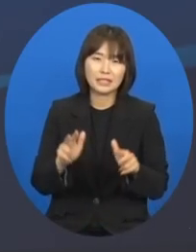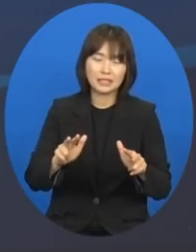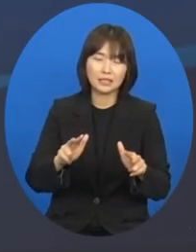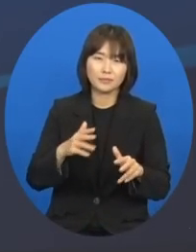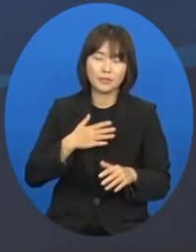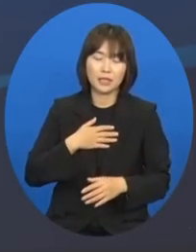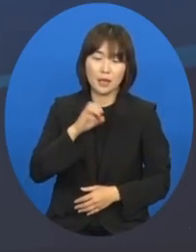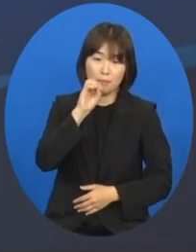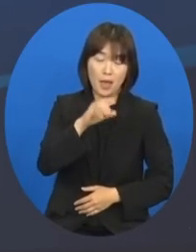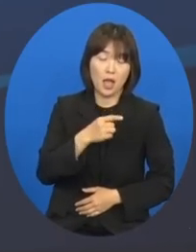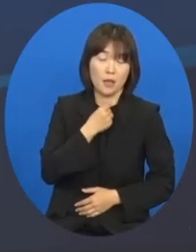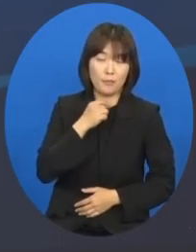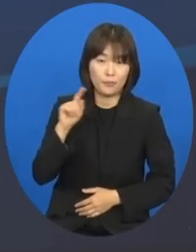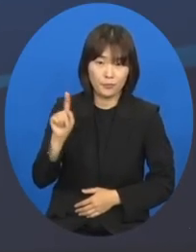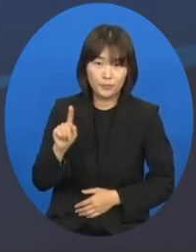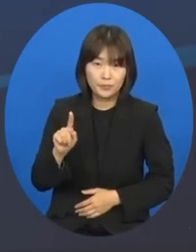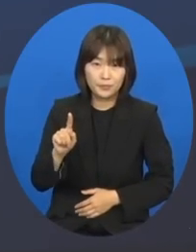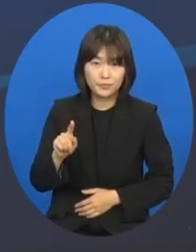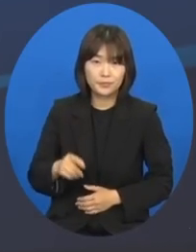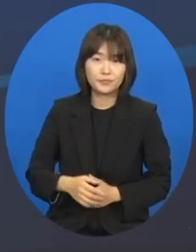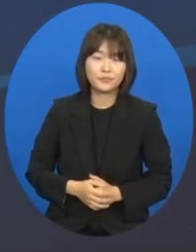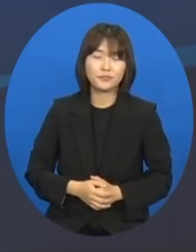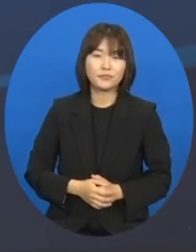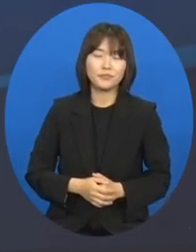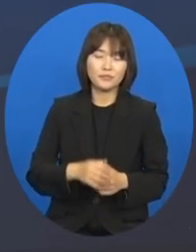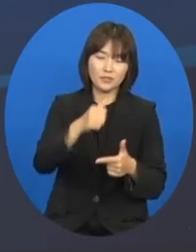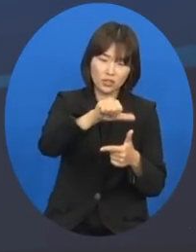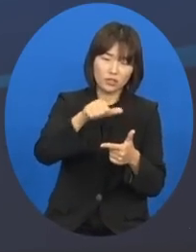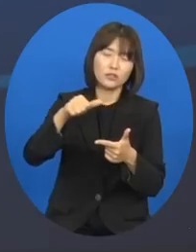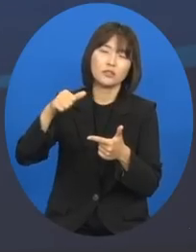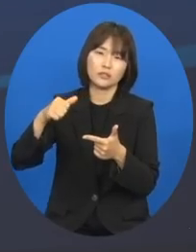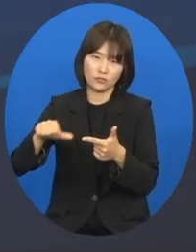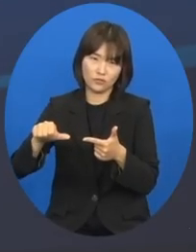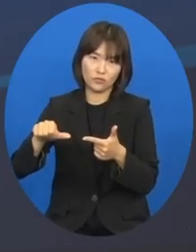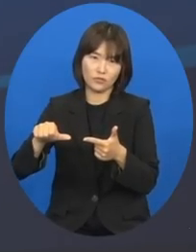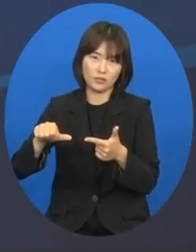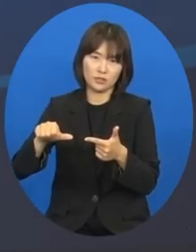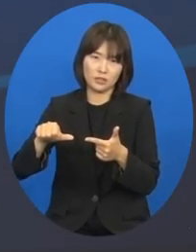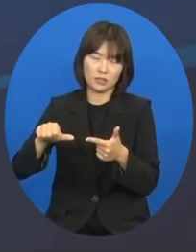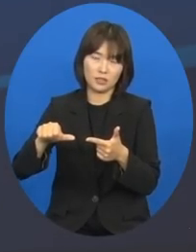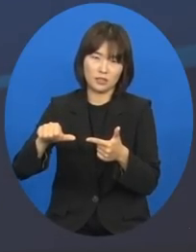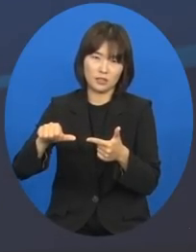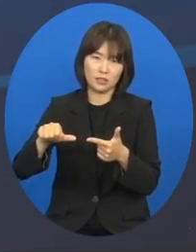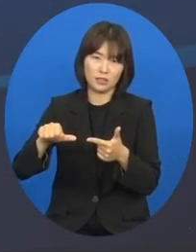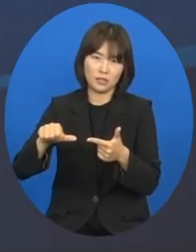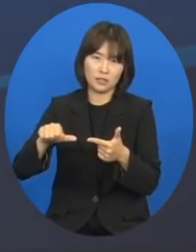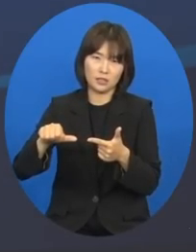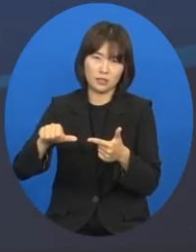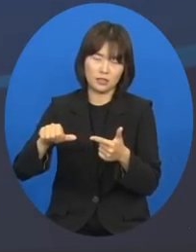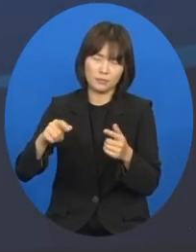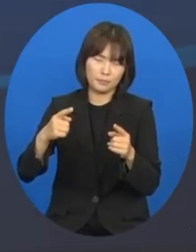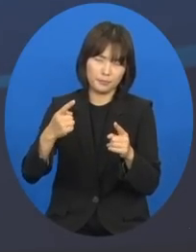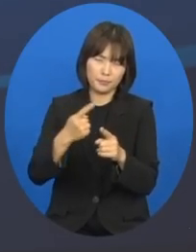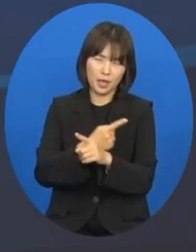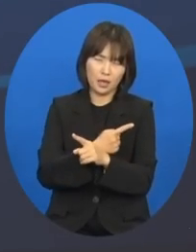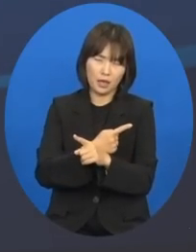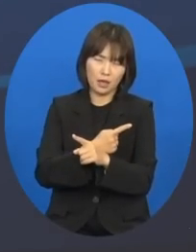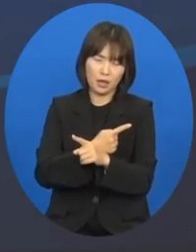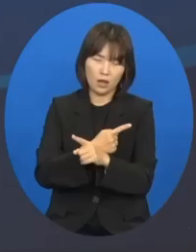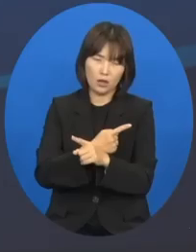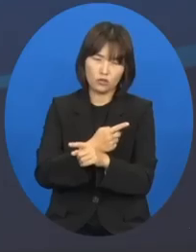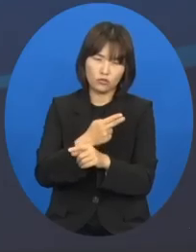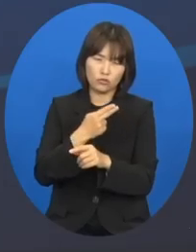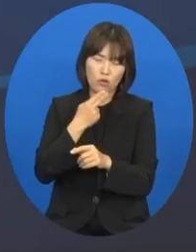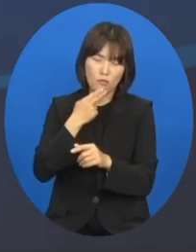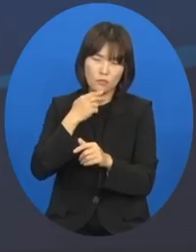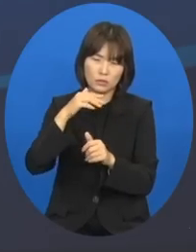싶은 건 뭐냐면 첫째와 둘째 어떻게 보면은 바꿀 수 없는 상황에서 태어난